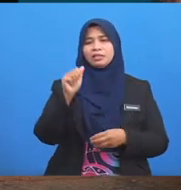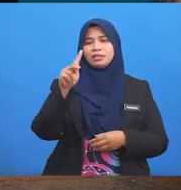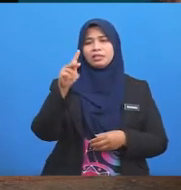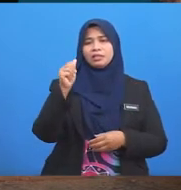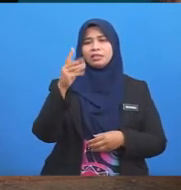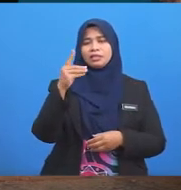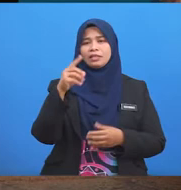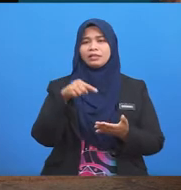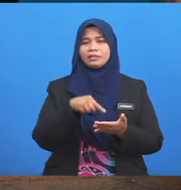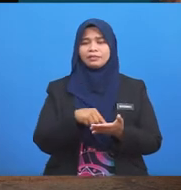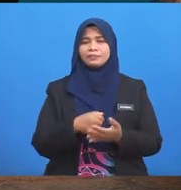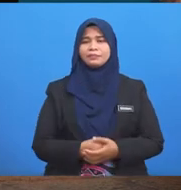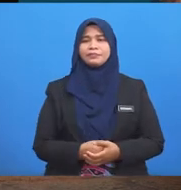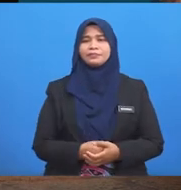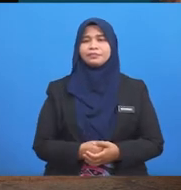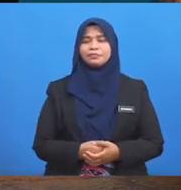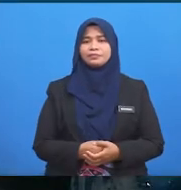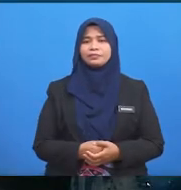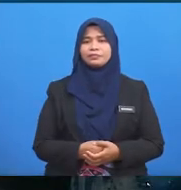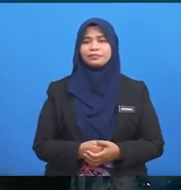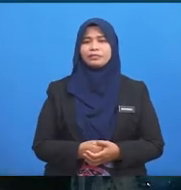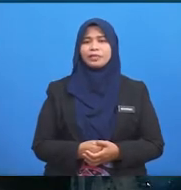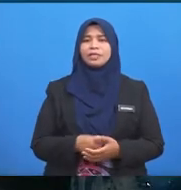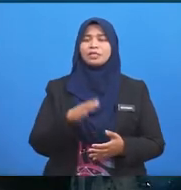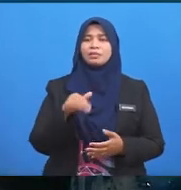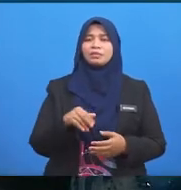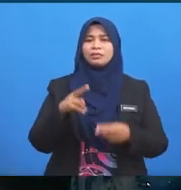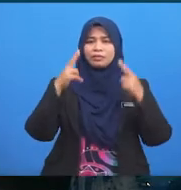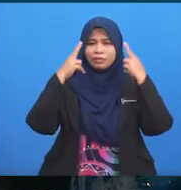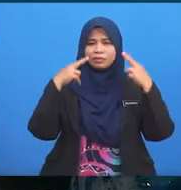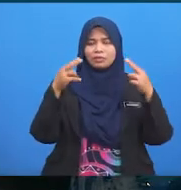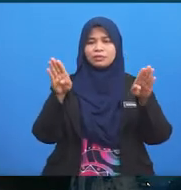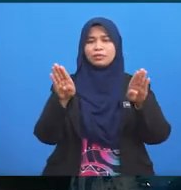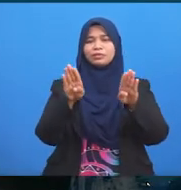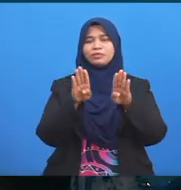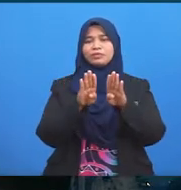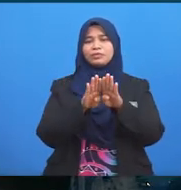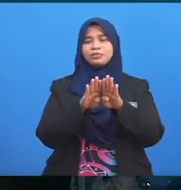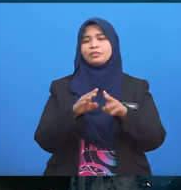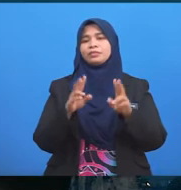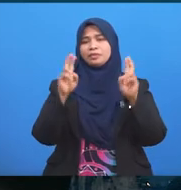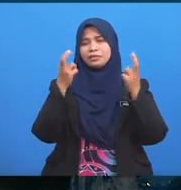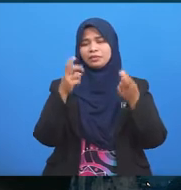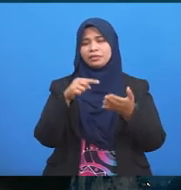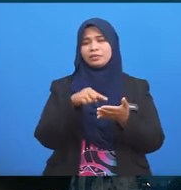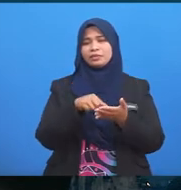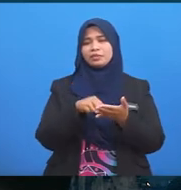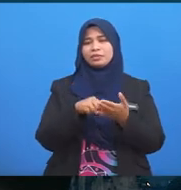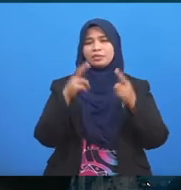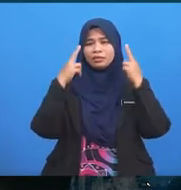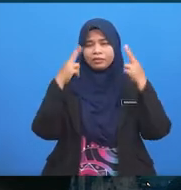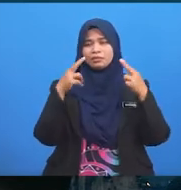kita bahaskan secara terperinci tadi, ya. Sebelum Ustazah menutup subtopik ar-rahnu ini, Ustazah